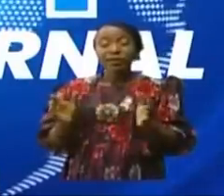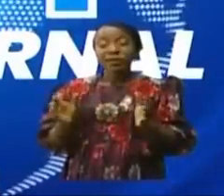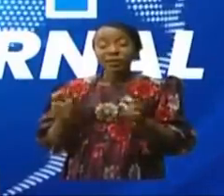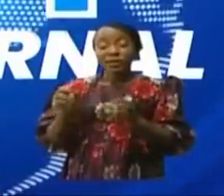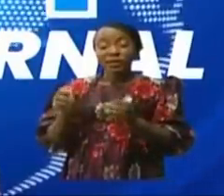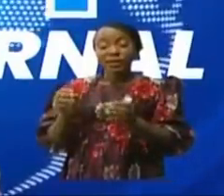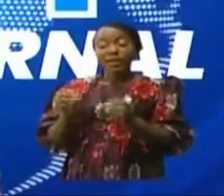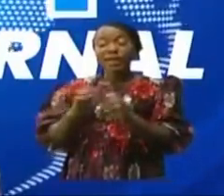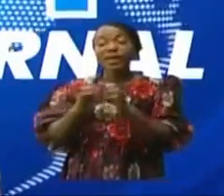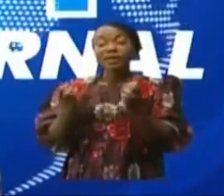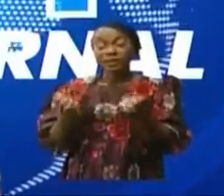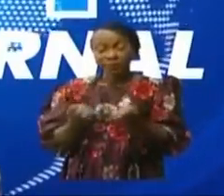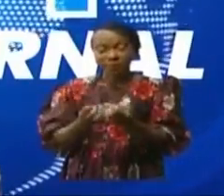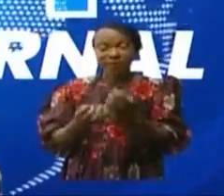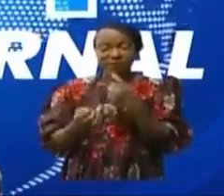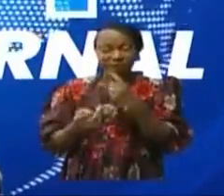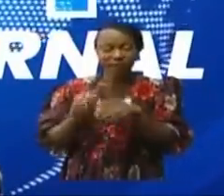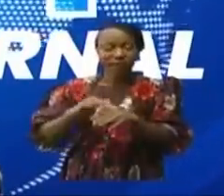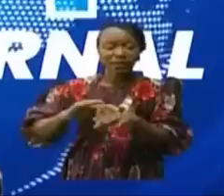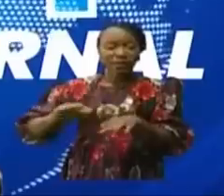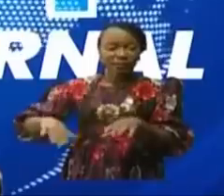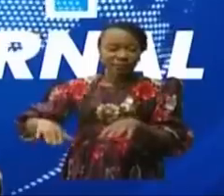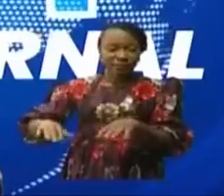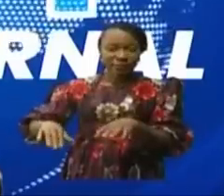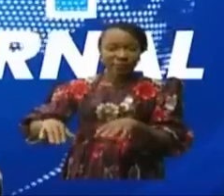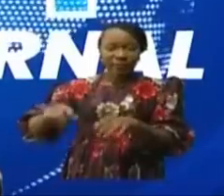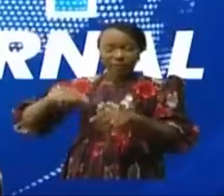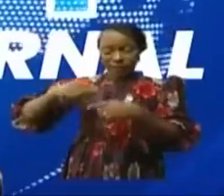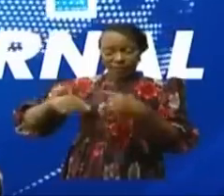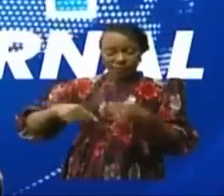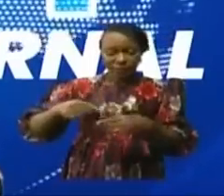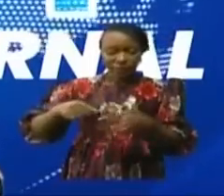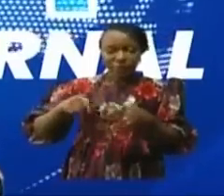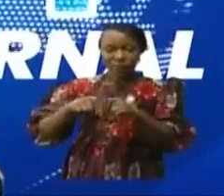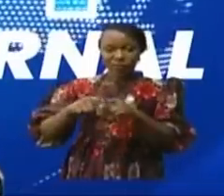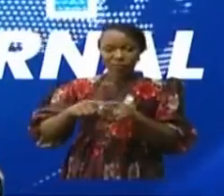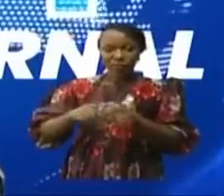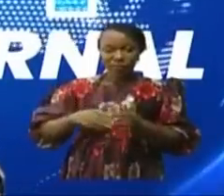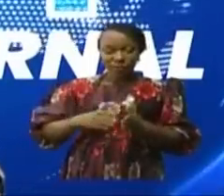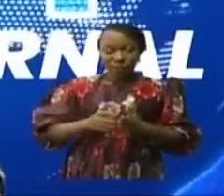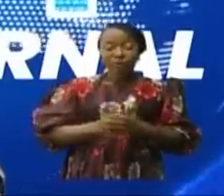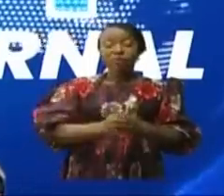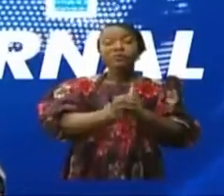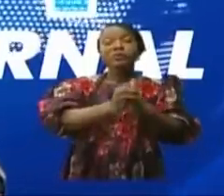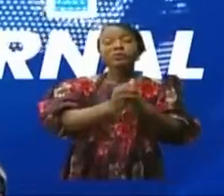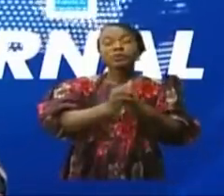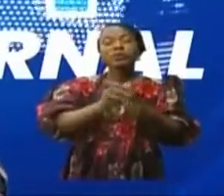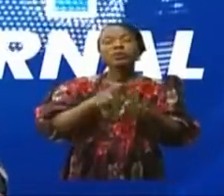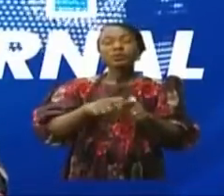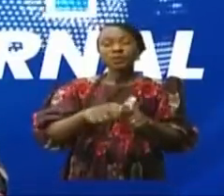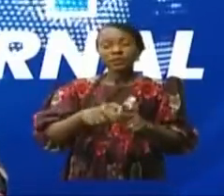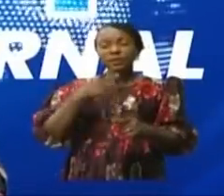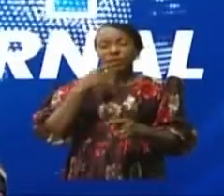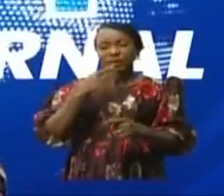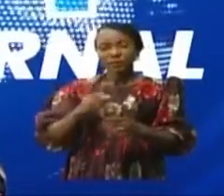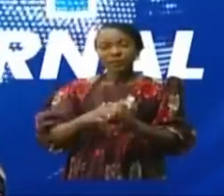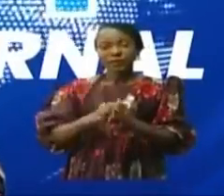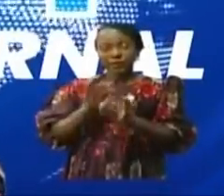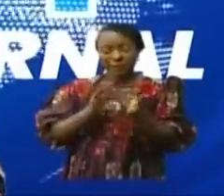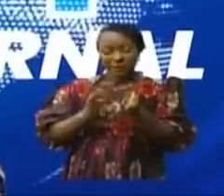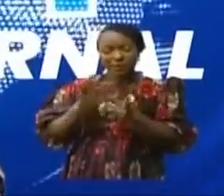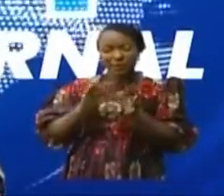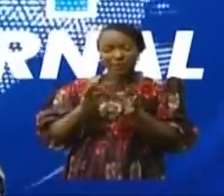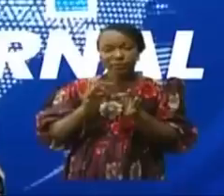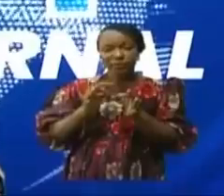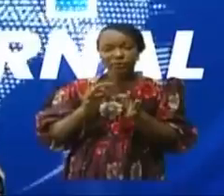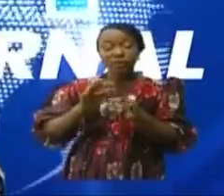qui reconnaît légitime le retard dans le démarrage de l'accompagnement a fourni des éléments d'explication.